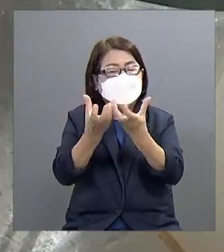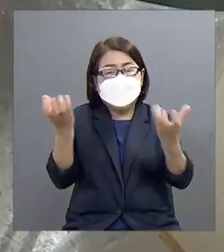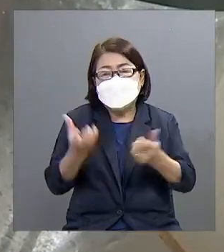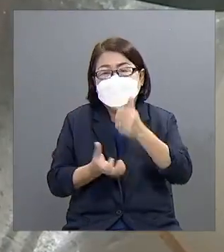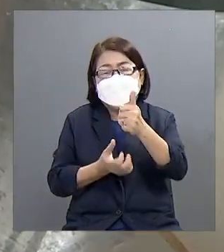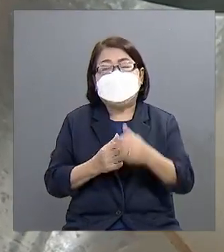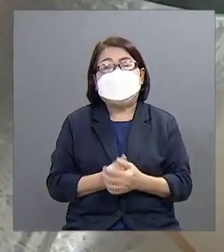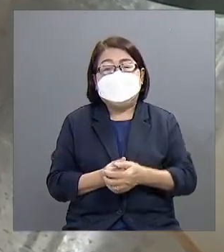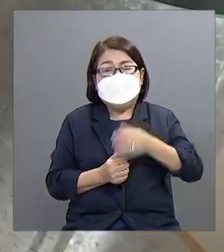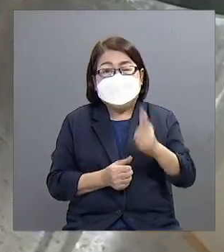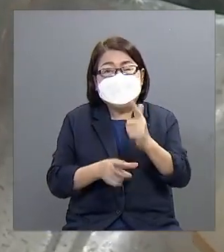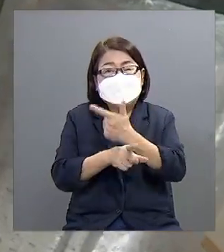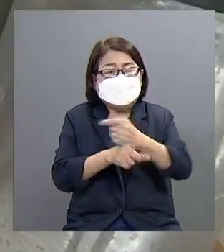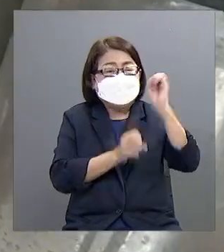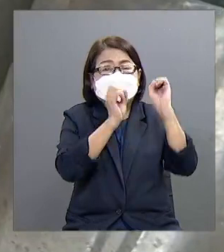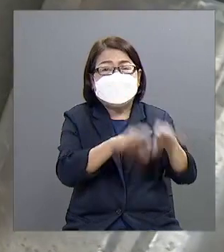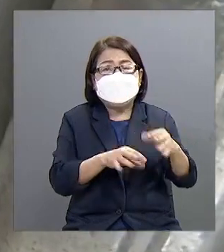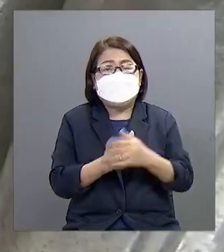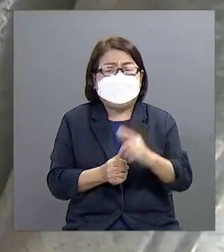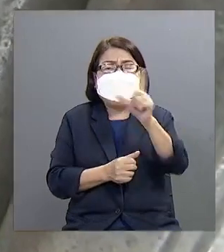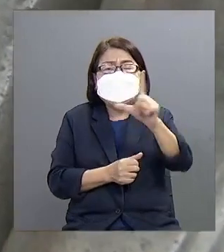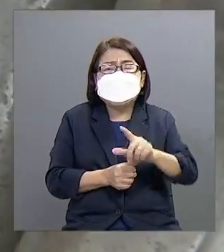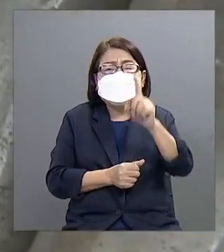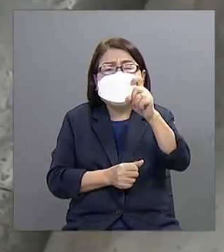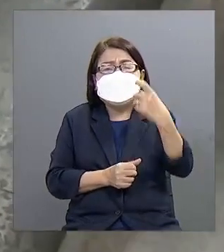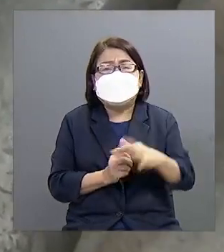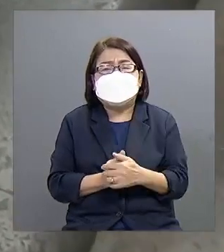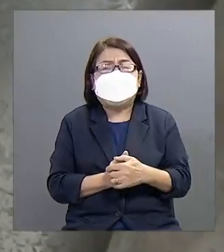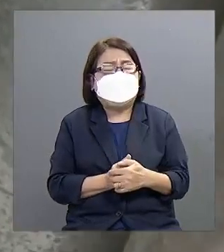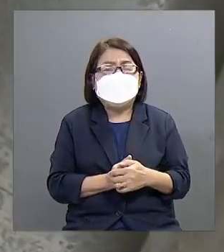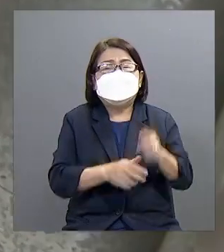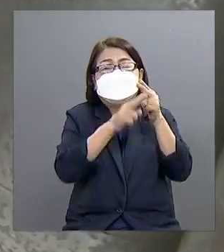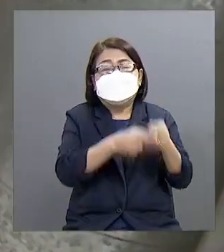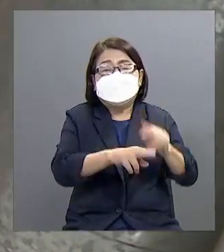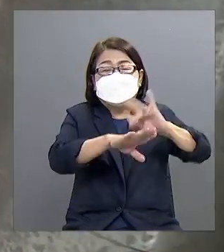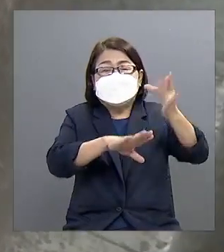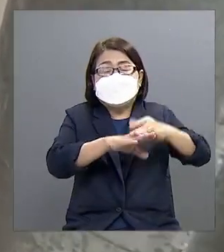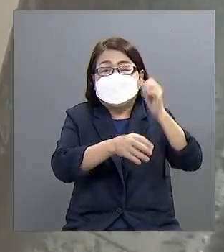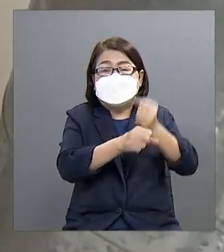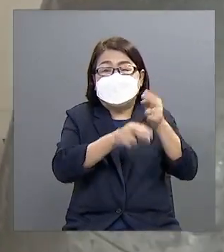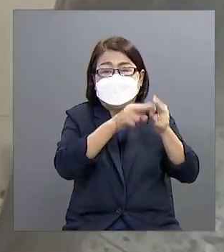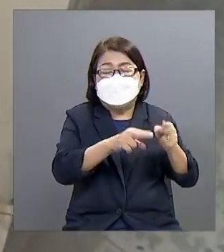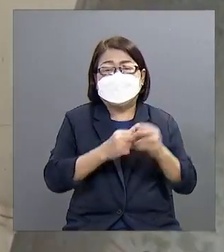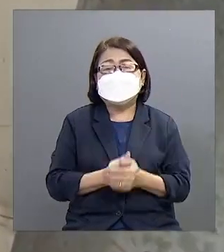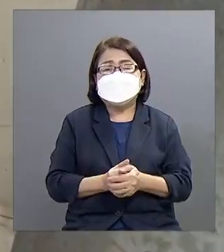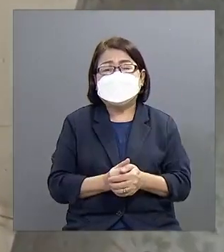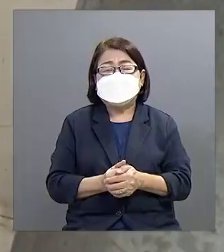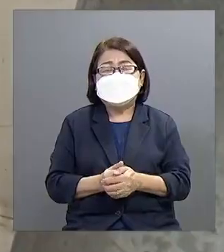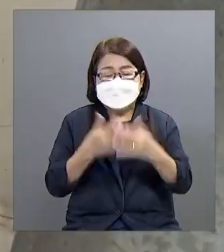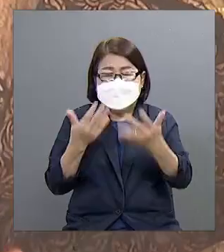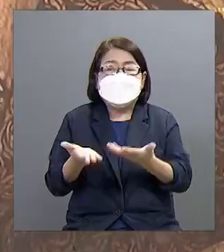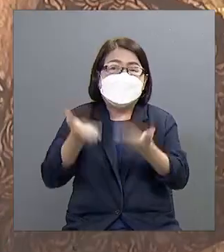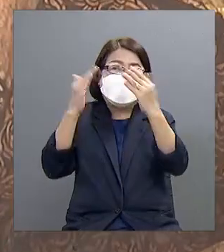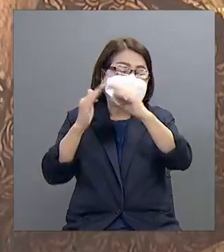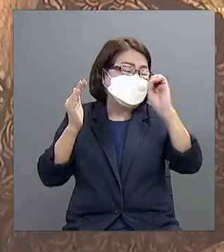เก่าเนี่ยเขามีร่องรอยสนิมมีความเก่าโดยธรรมชาติซึ่งมันเหมาะที่จะนำมาสร้างผลง